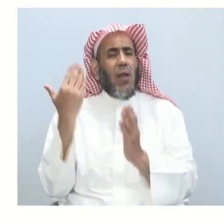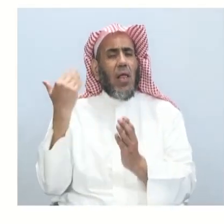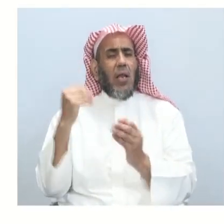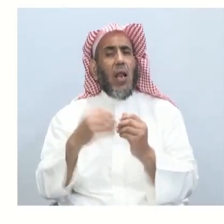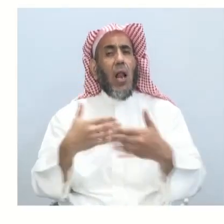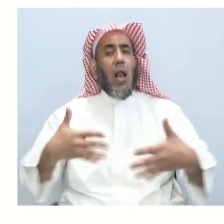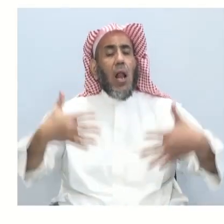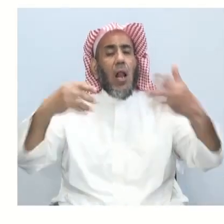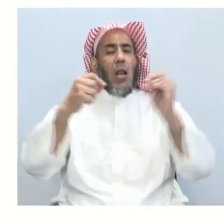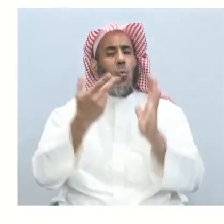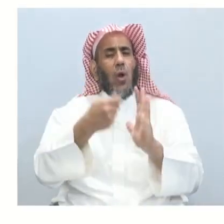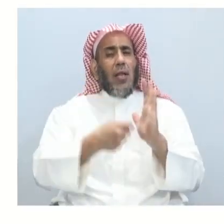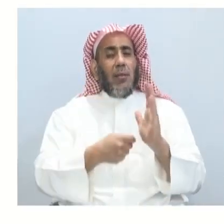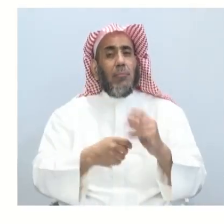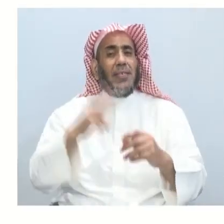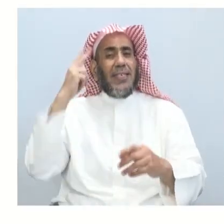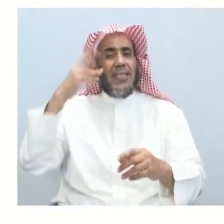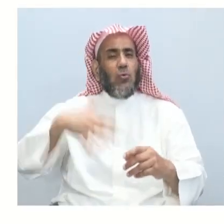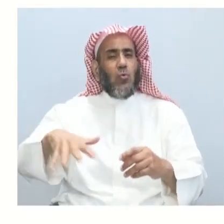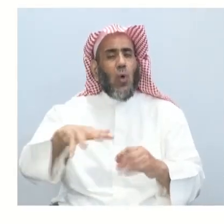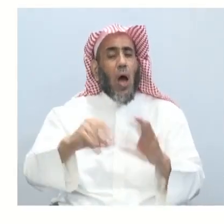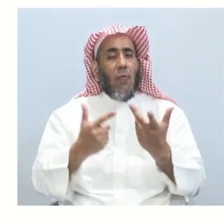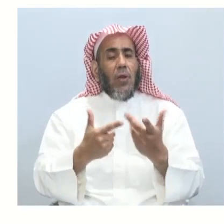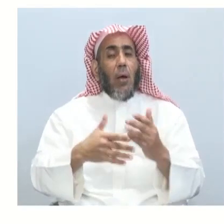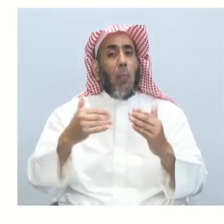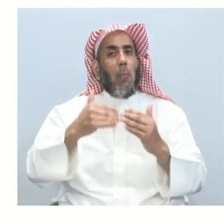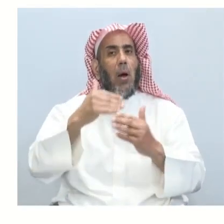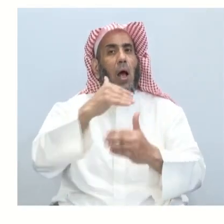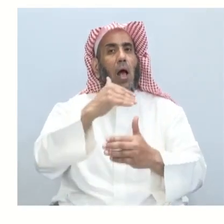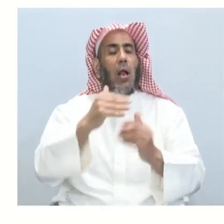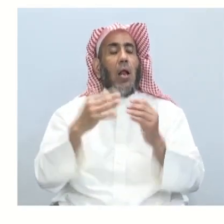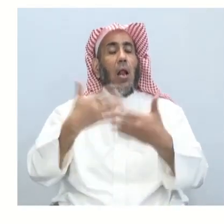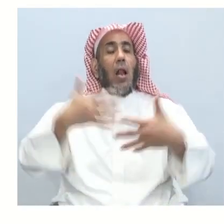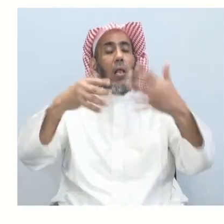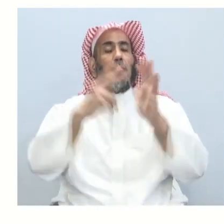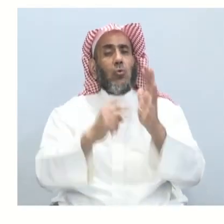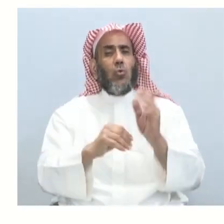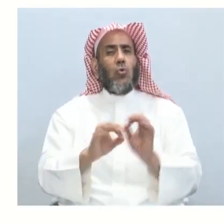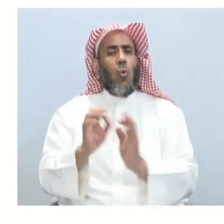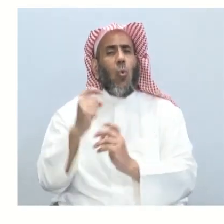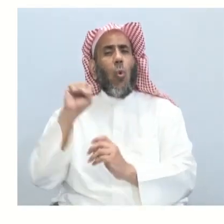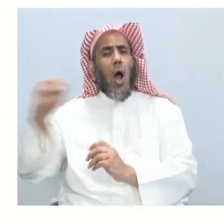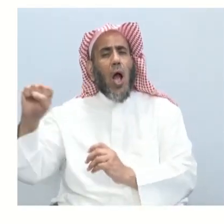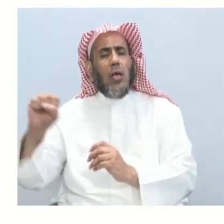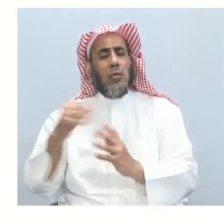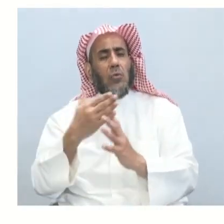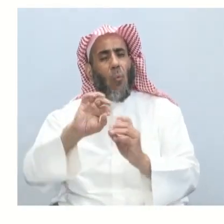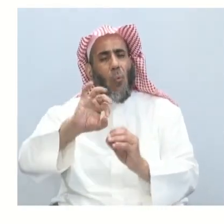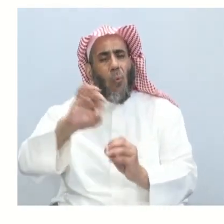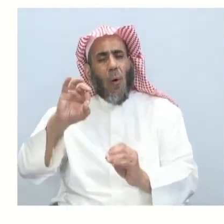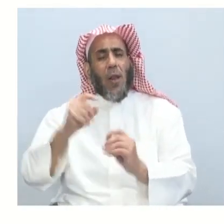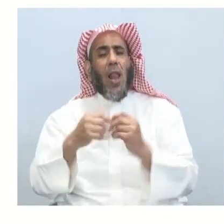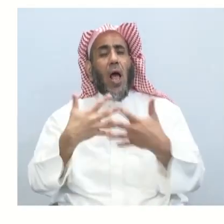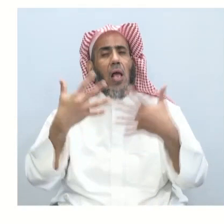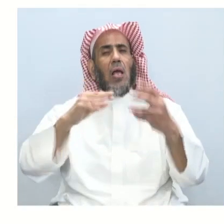الادب السعودي عرفنا مراحل نهضه الادب السعودي طبعا نحن قلنا الادب السعودي افرد له فصل مقارنه بالادب العربي طبعا